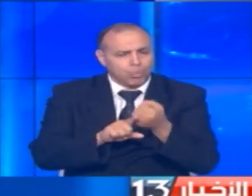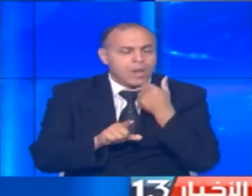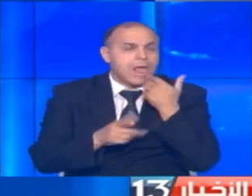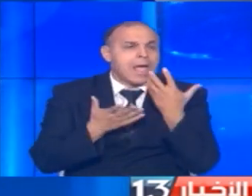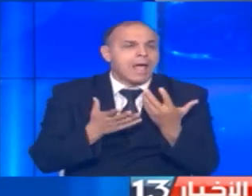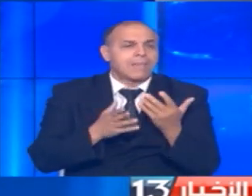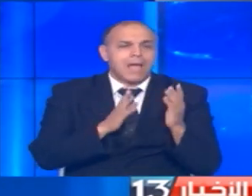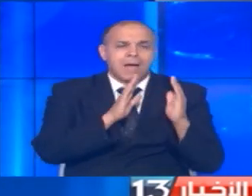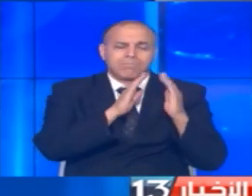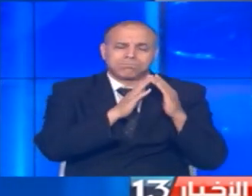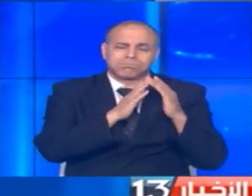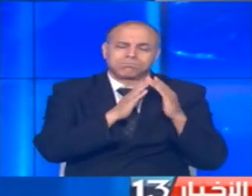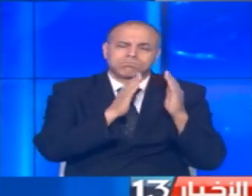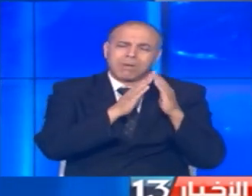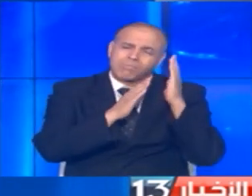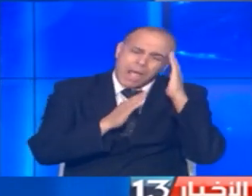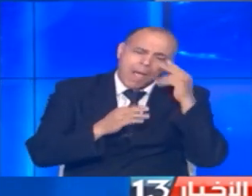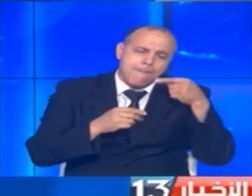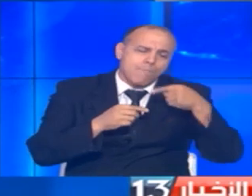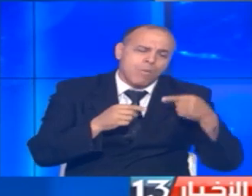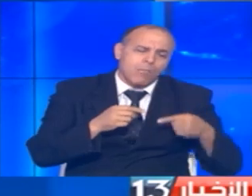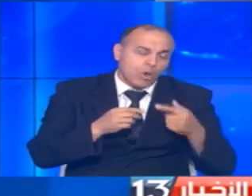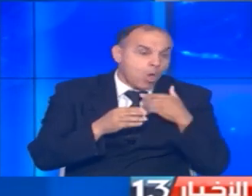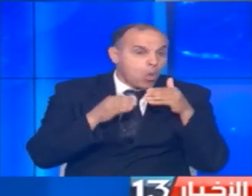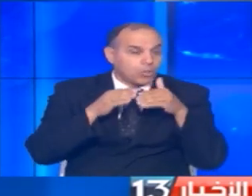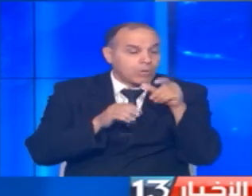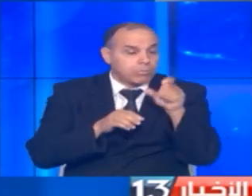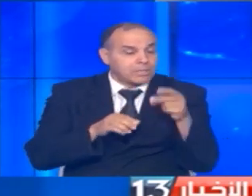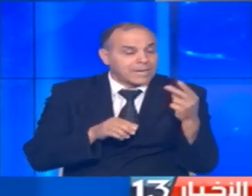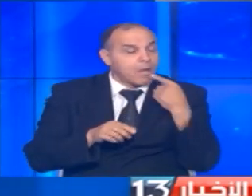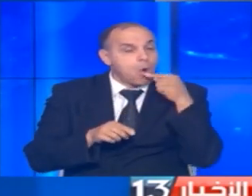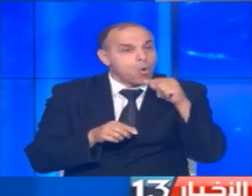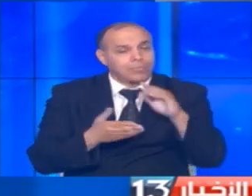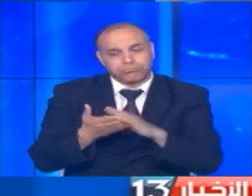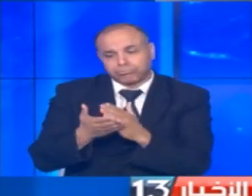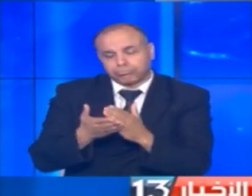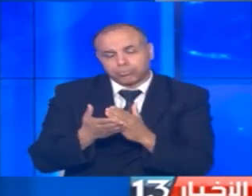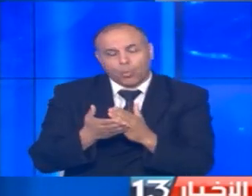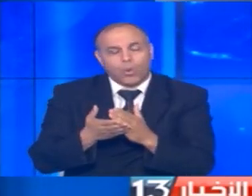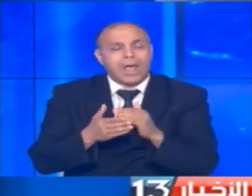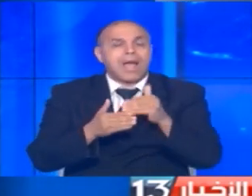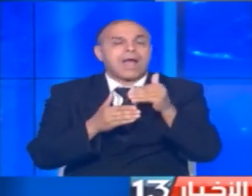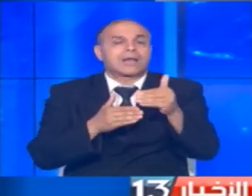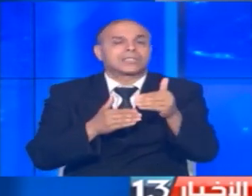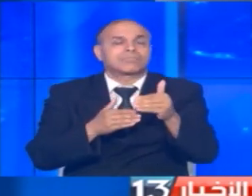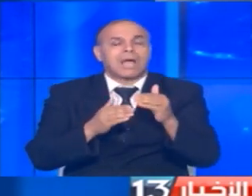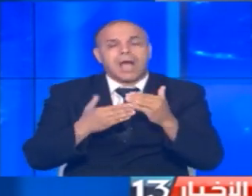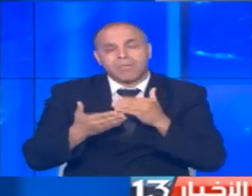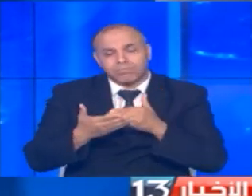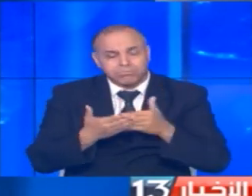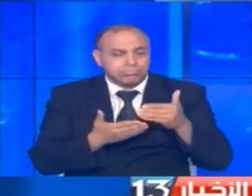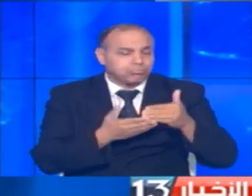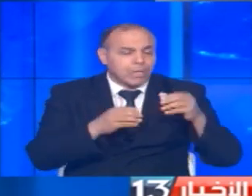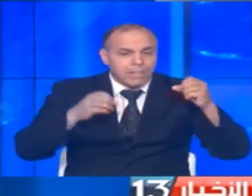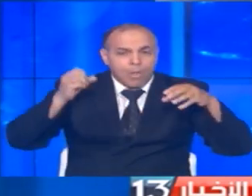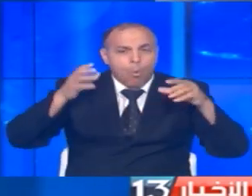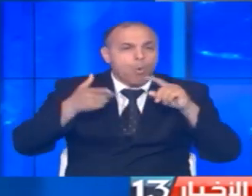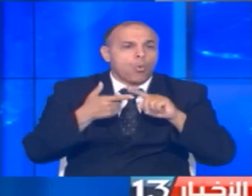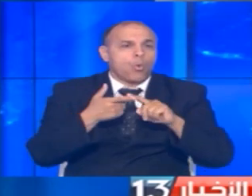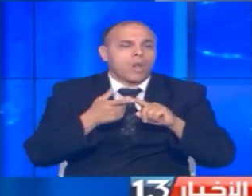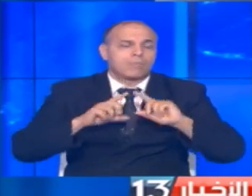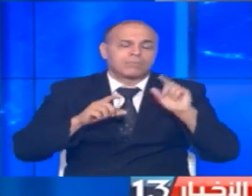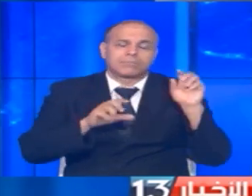فإن المبيت يشكو نقائص عدة، ويطالب الطلبة بضرورة تهيئة المحيط الخارجي للمبنى وتنويره وتوفير